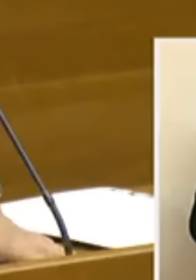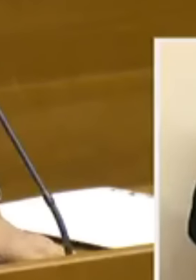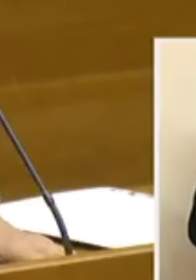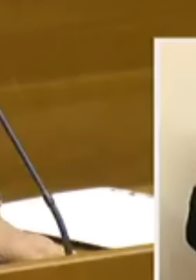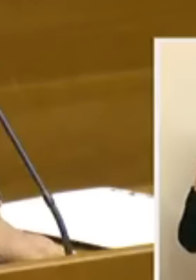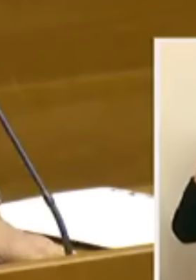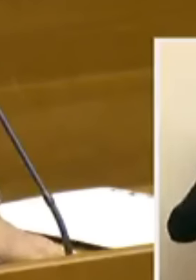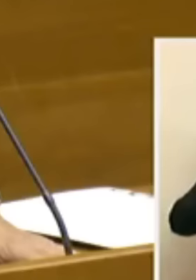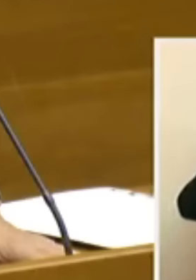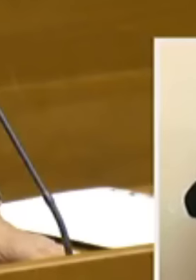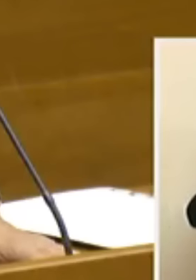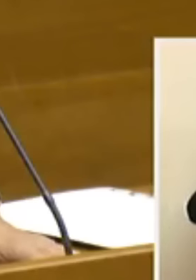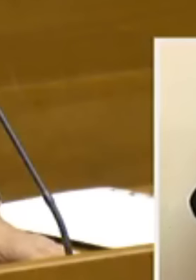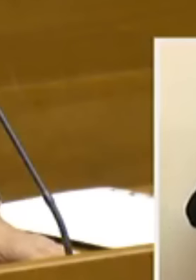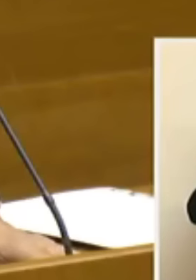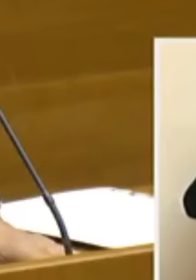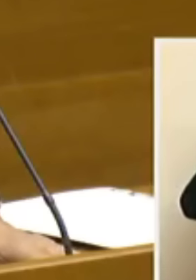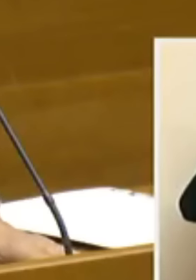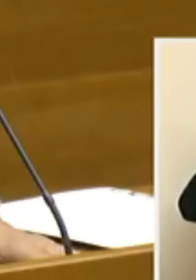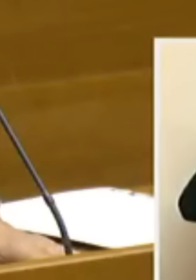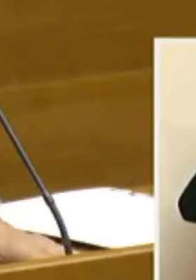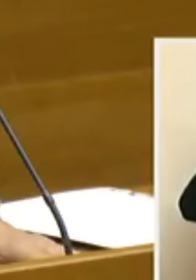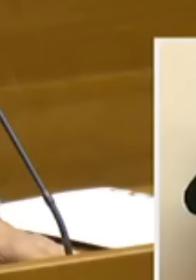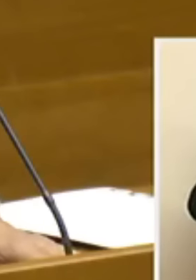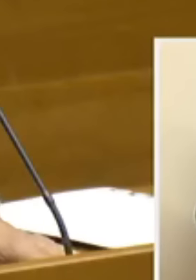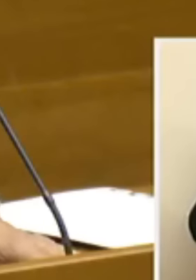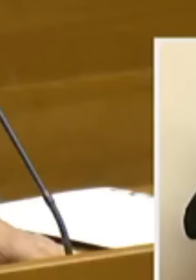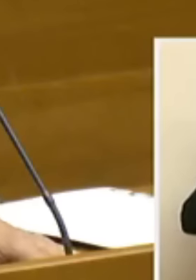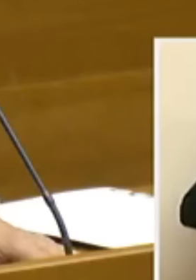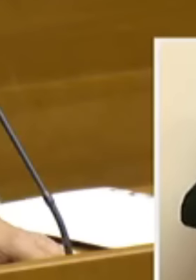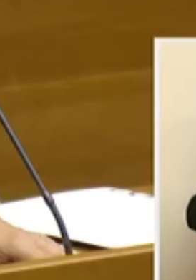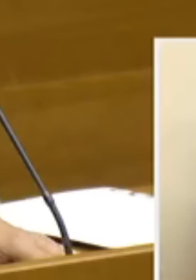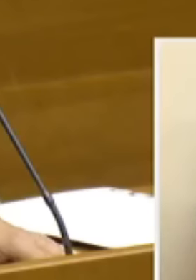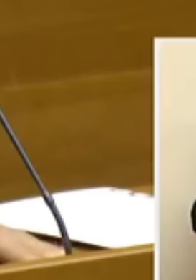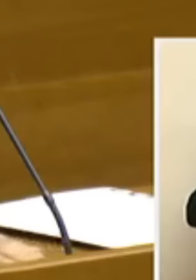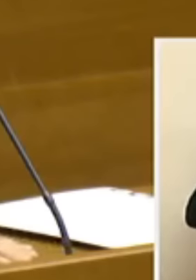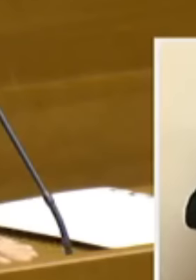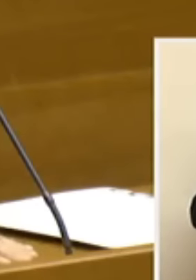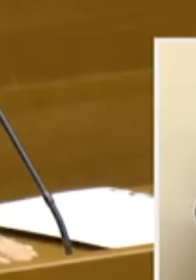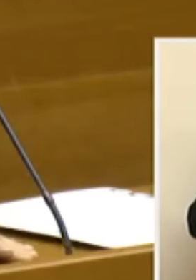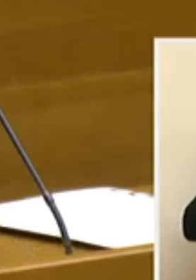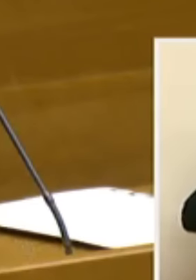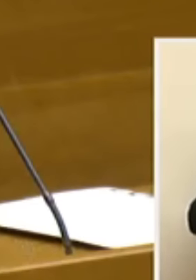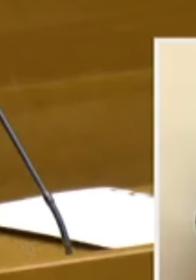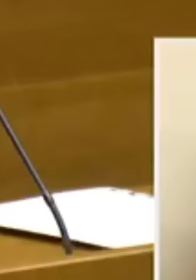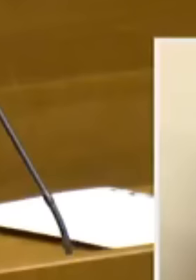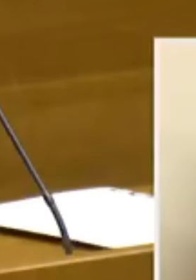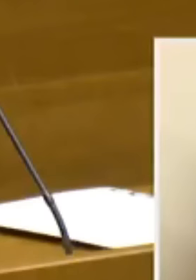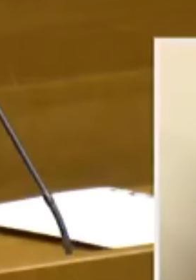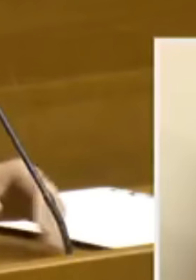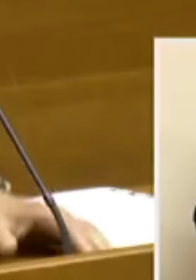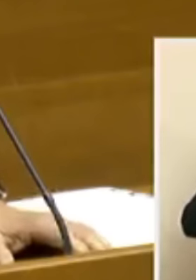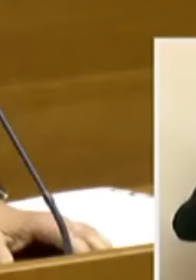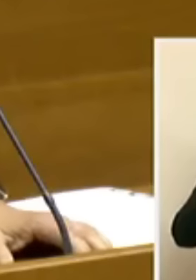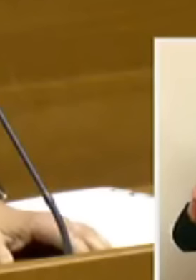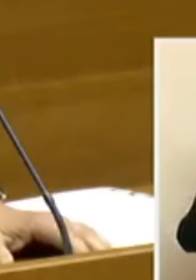l'Aquàs i a Josep del Gemesí, regidors nostres afectats per aquesta desgràcia. Contesta-la a